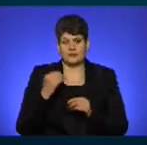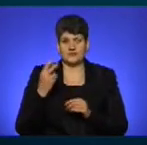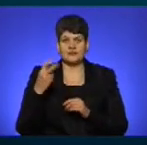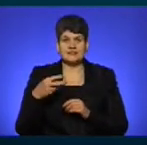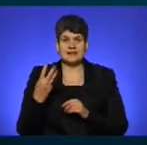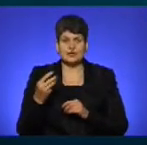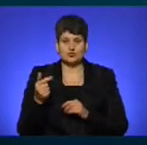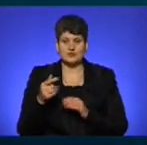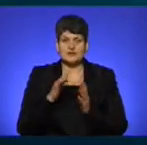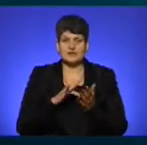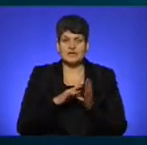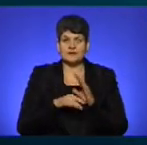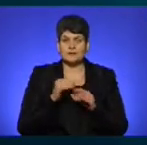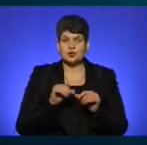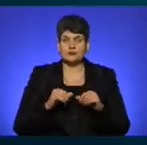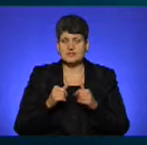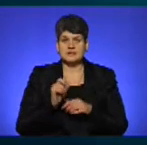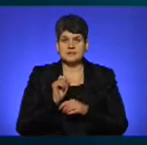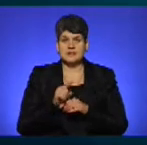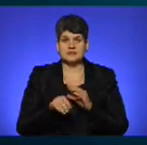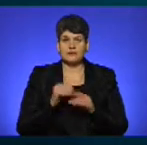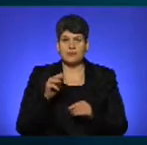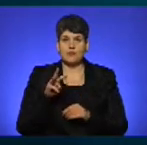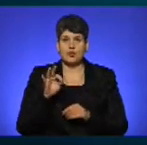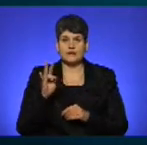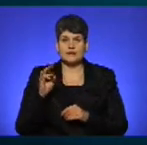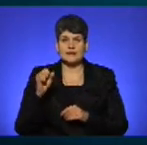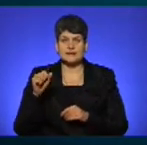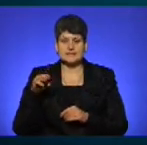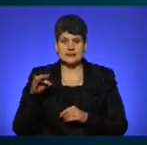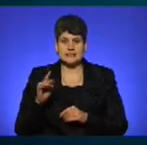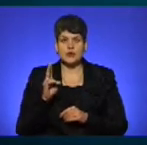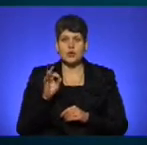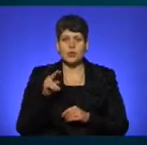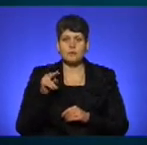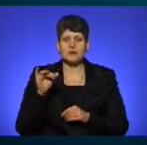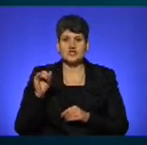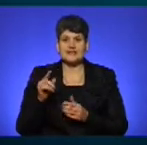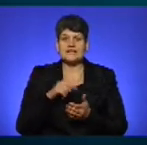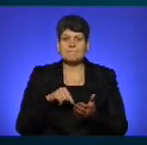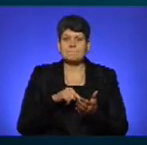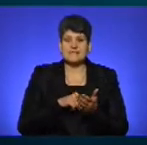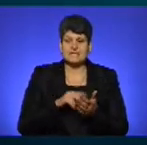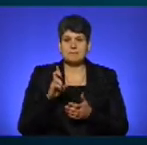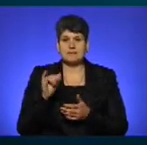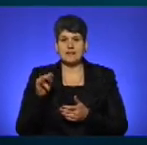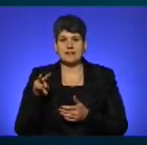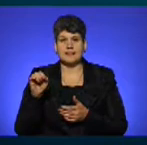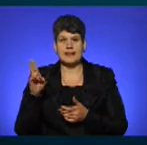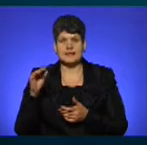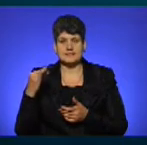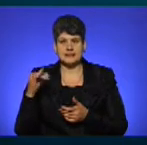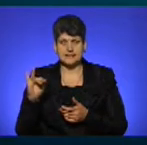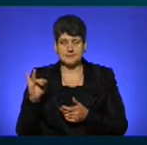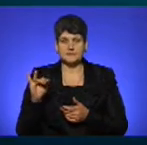грудня Центральної виборчої комісії призначені вибори у Монастирській, Копичинецькій міських, Білецькій, Копчинецькій та